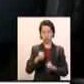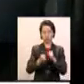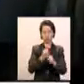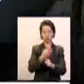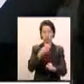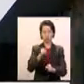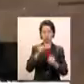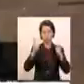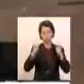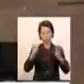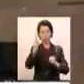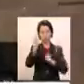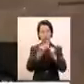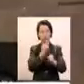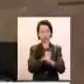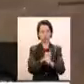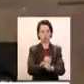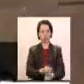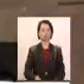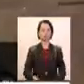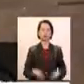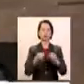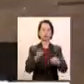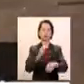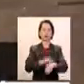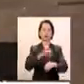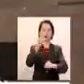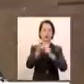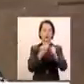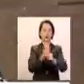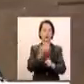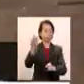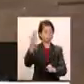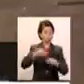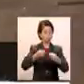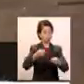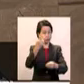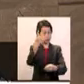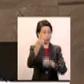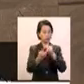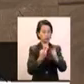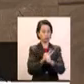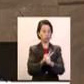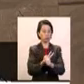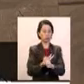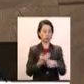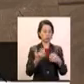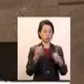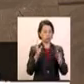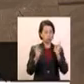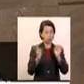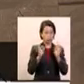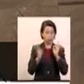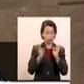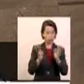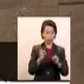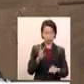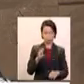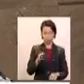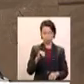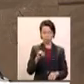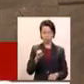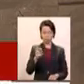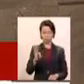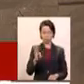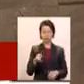dalam tempoh setahun. Kita bagi dia masa setahun, dulu kita bagi masa 2 tahun. Kalau dia apa ni dalam